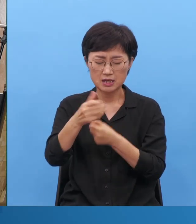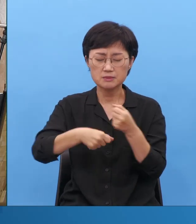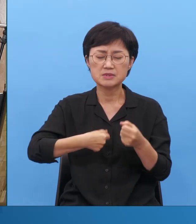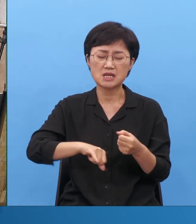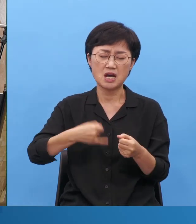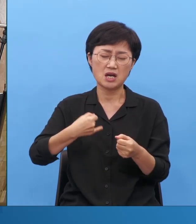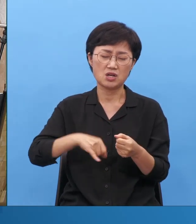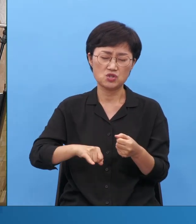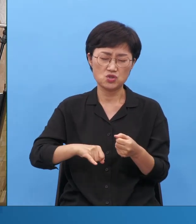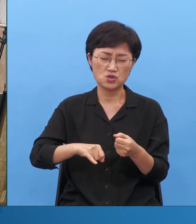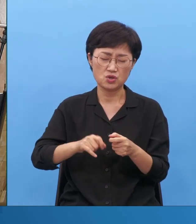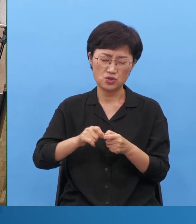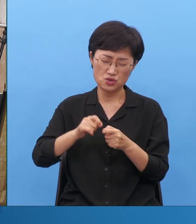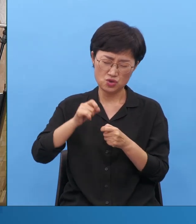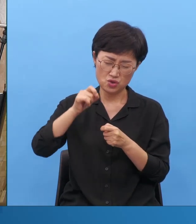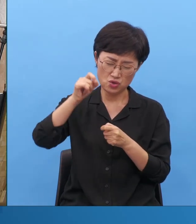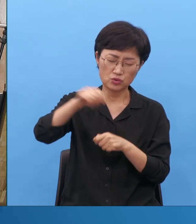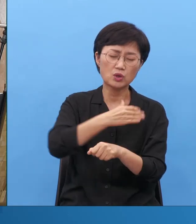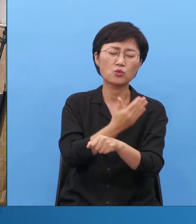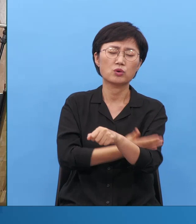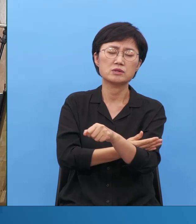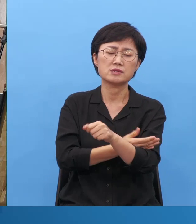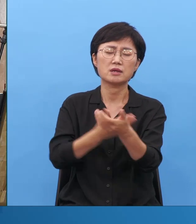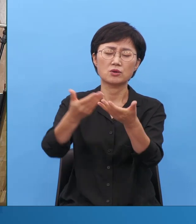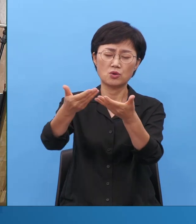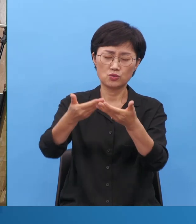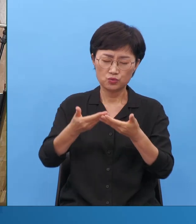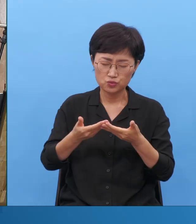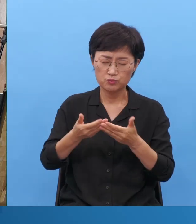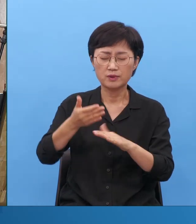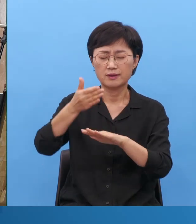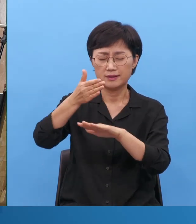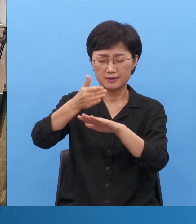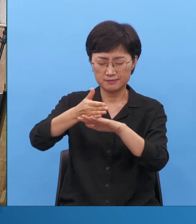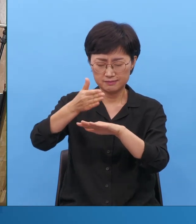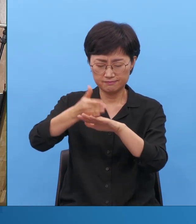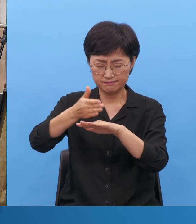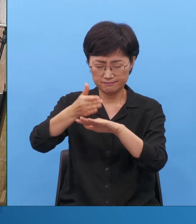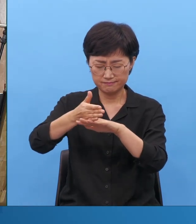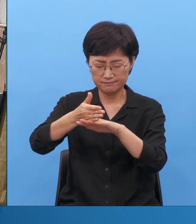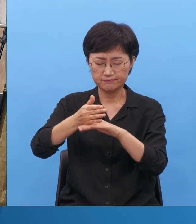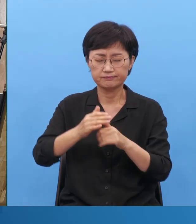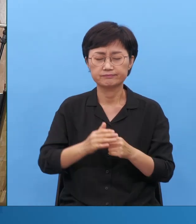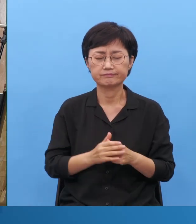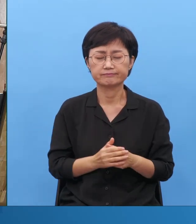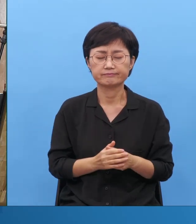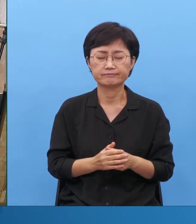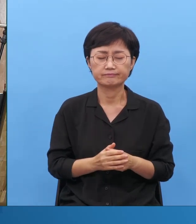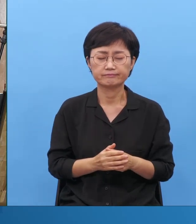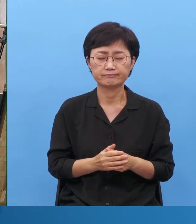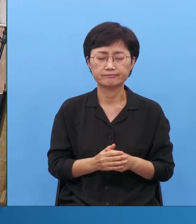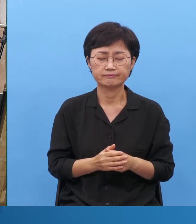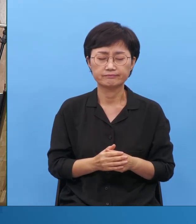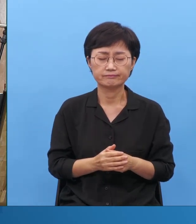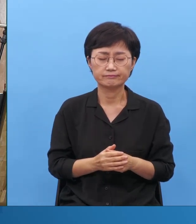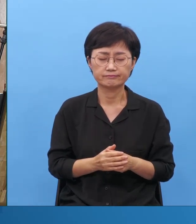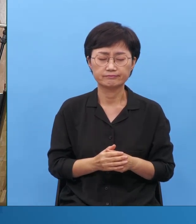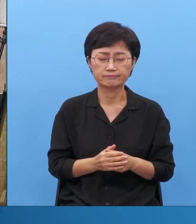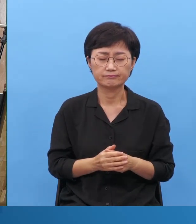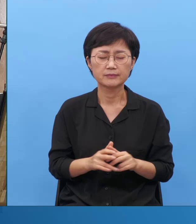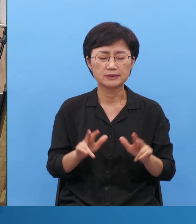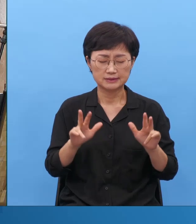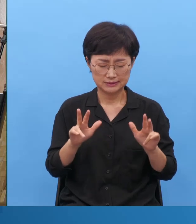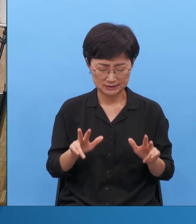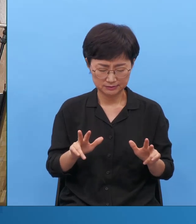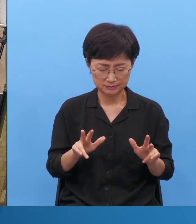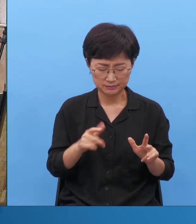권세 누리게 하심을 감사합니다. Thank you for saving us and making us your eternal children to enjoy our status and authority inside of you. 이 시간